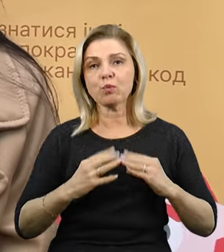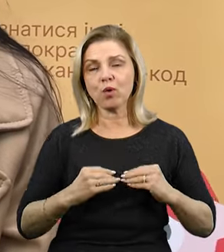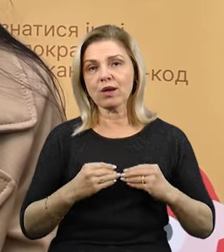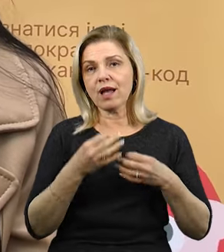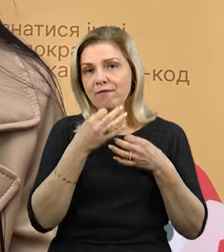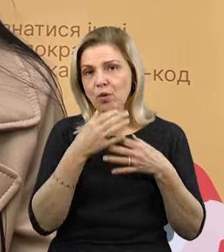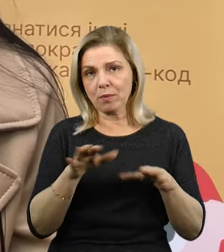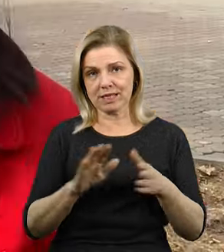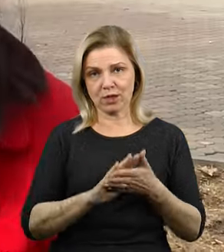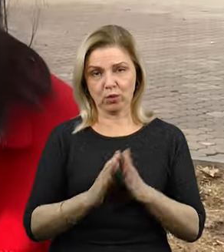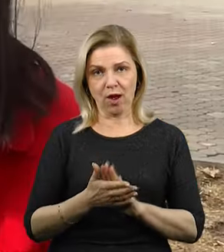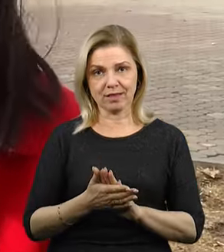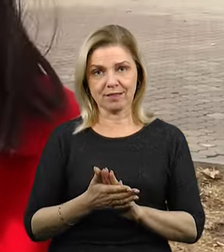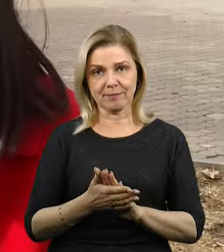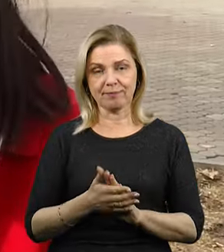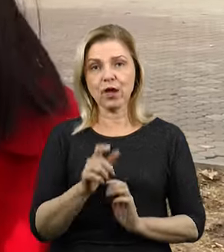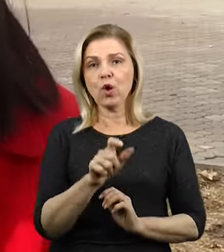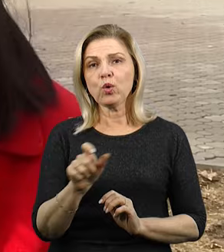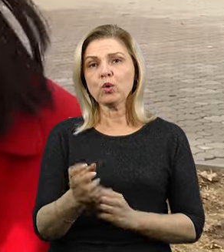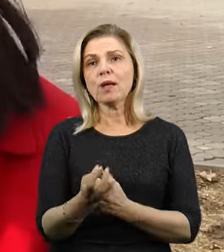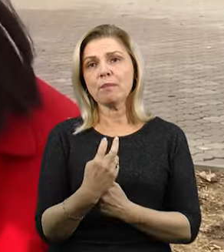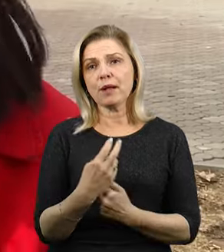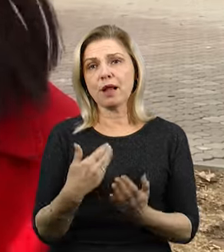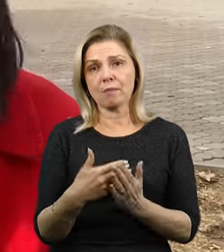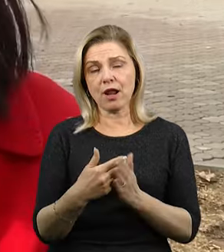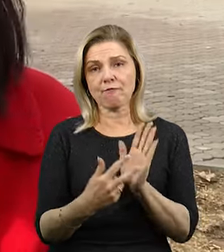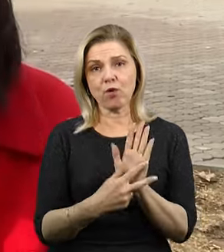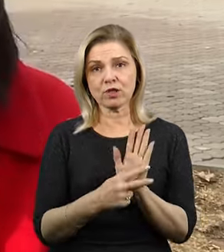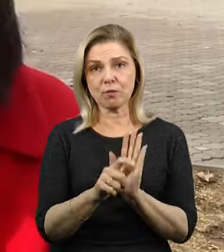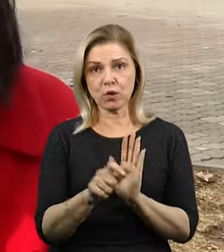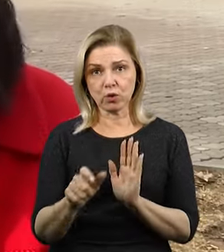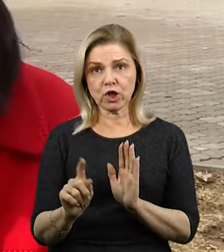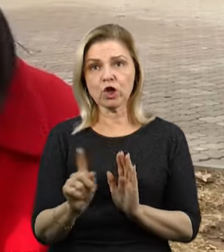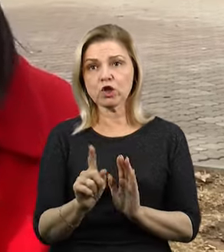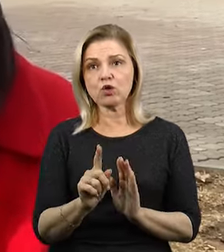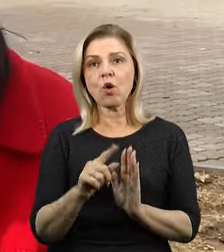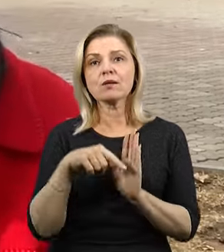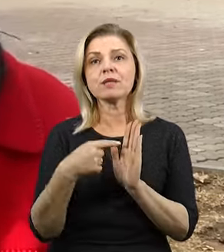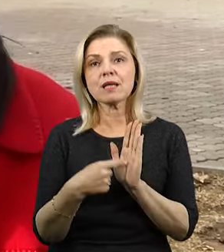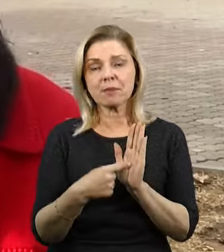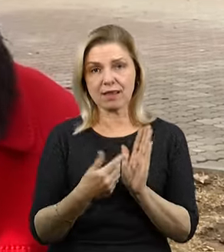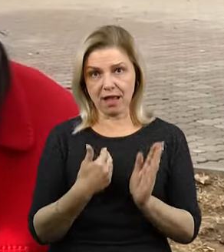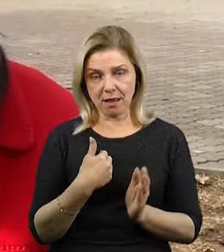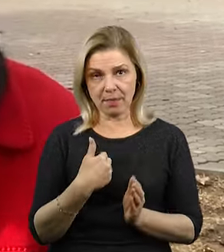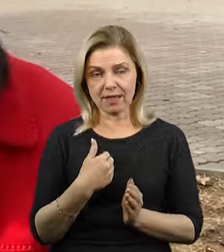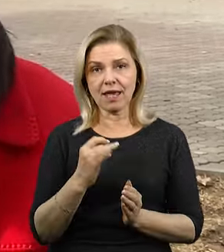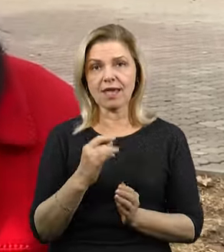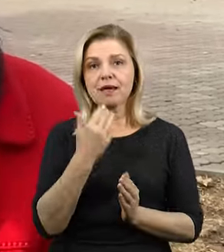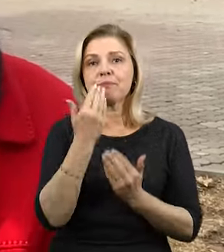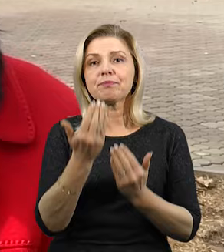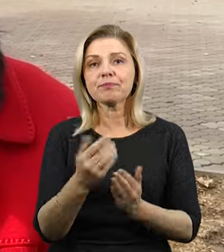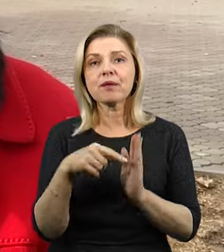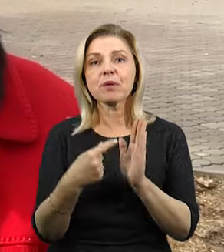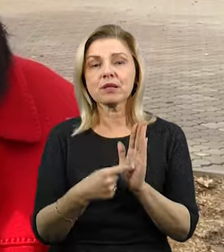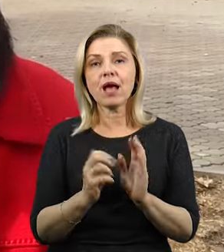тих чи в інших ситуаціях люди підходили це було десь мабуть близько восьми людей це ті що принаймні ставили мені якісь запитання ставили